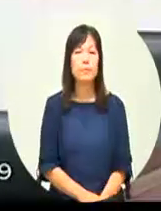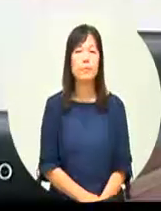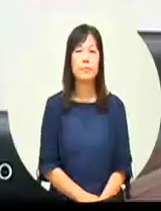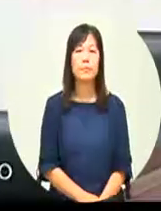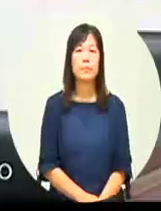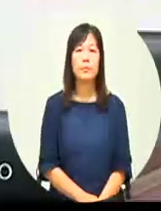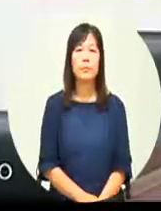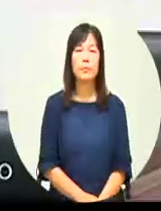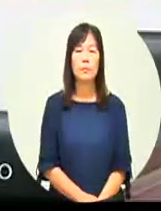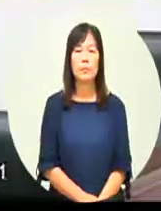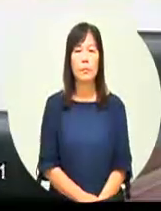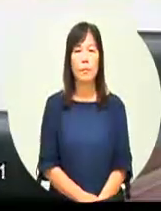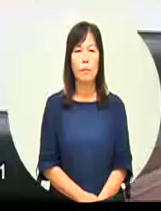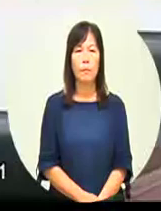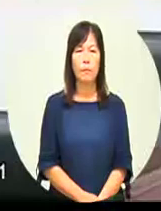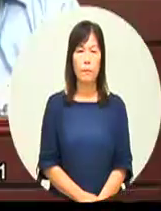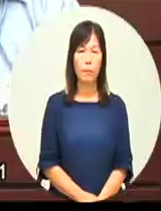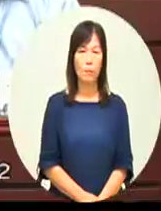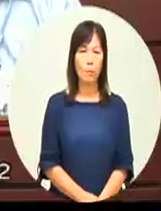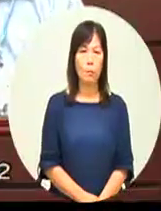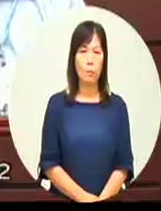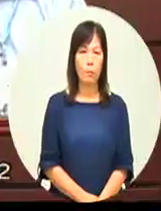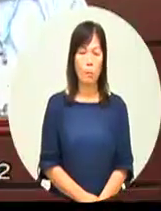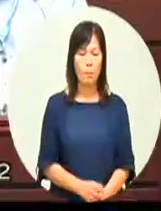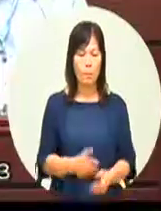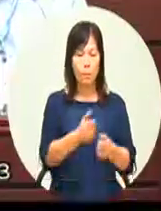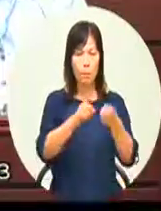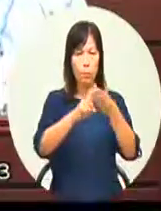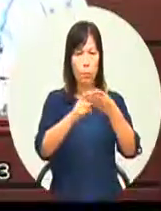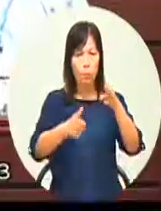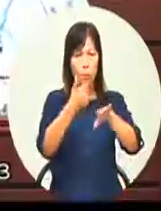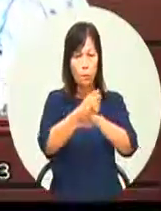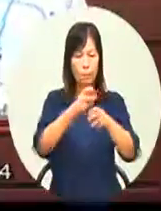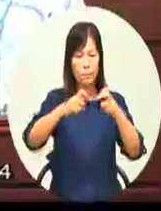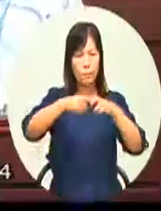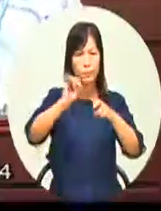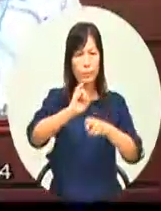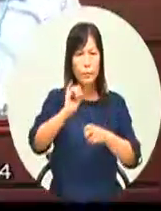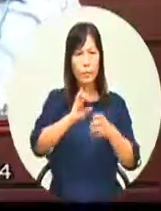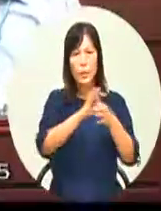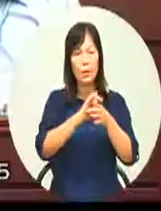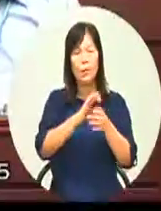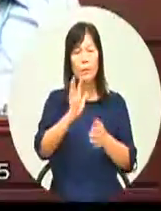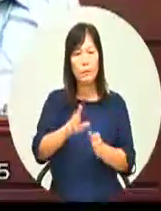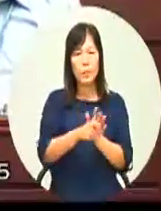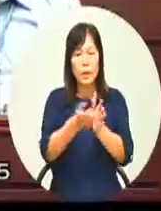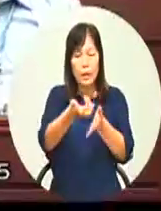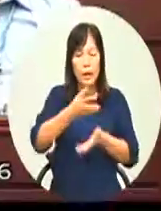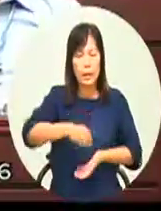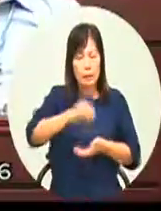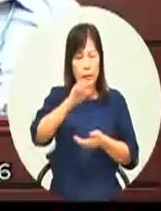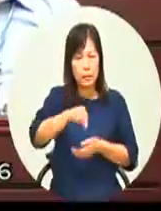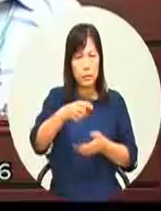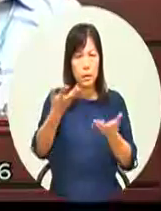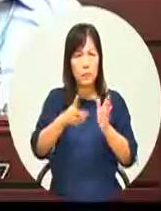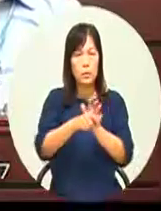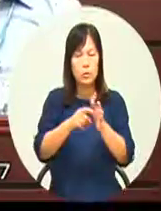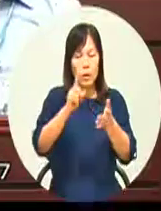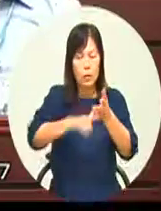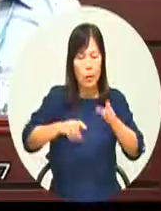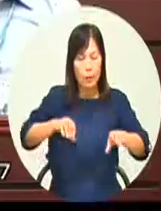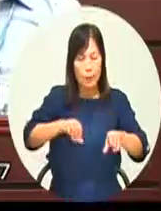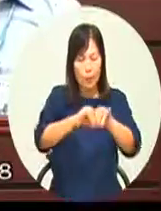交通局陈局长请答复。 好，谢谢主席，谢谢李议员的关心。刚才议员所提到的这个易肇事路